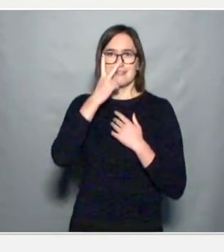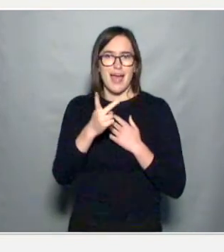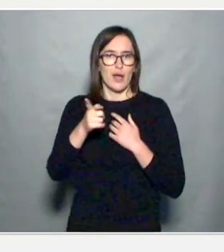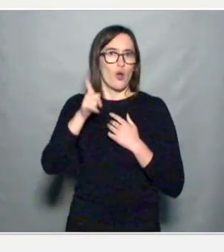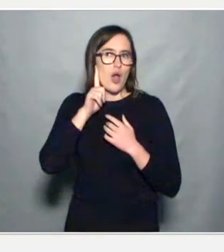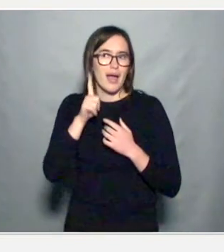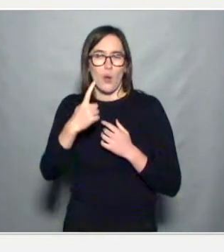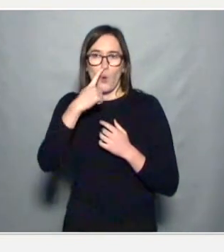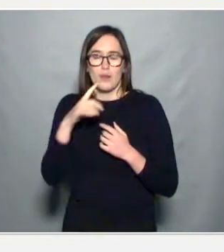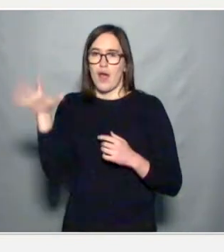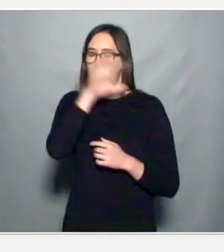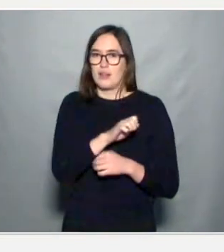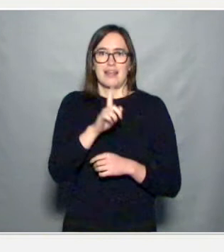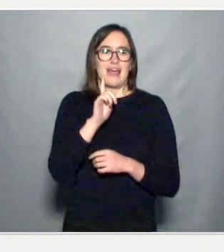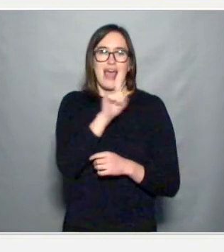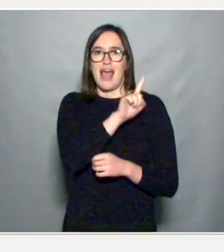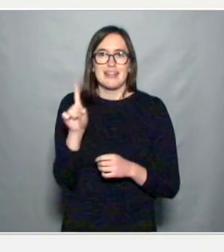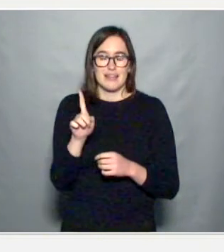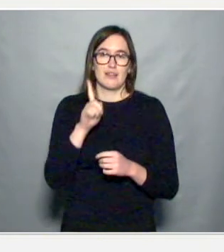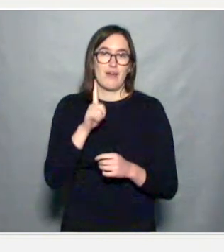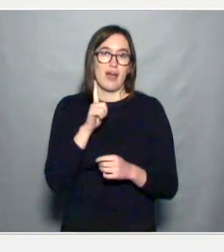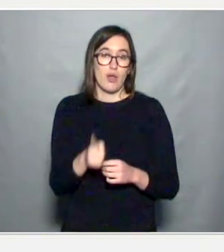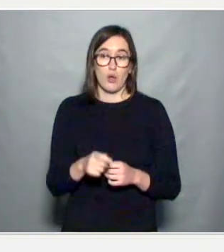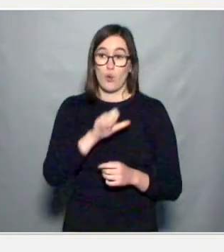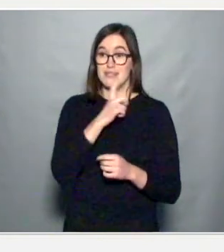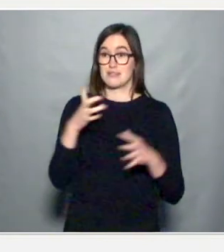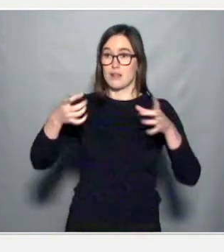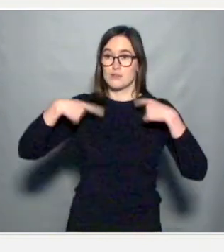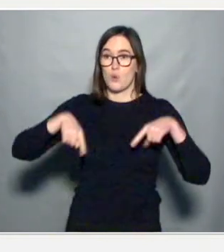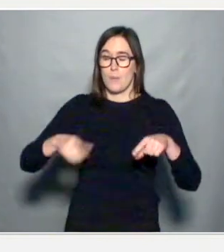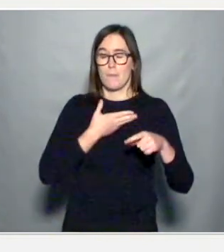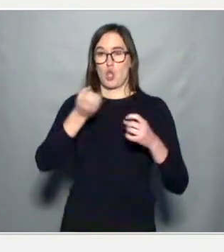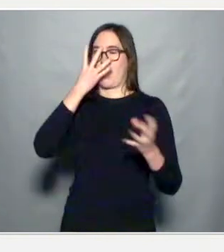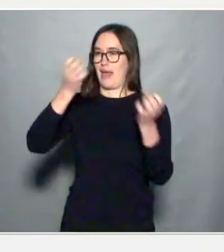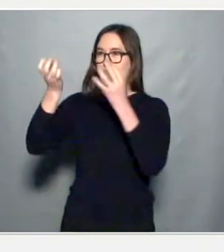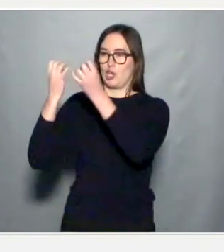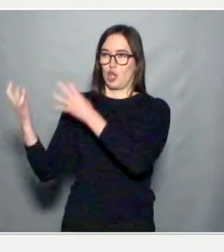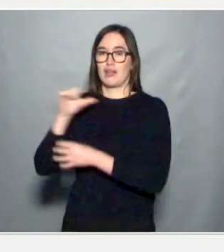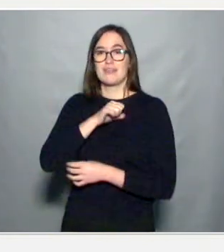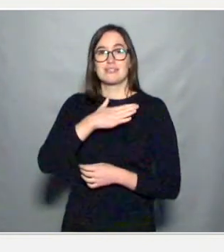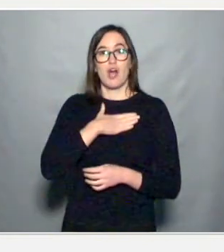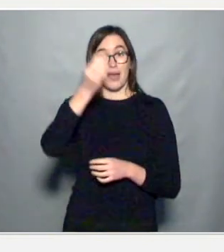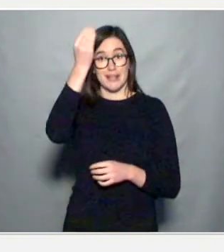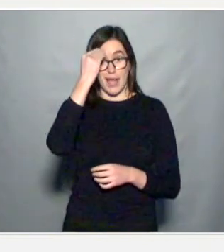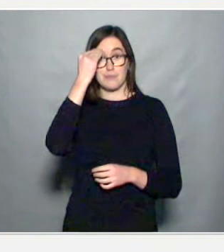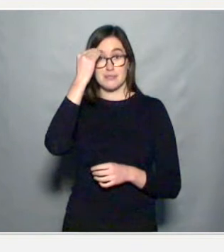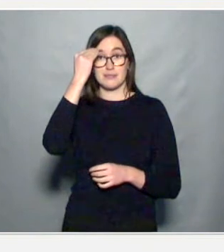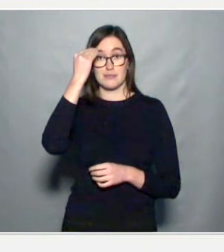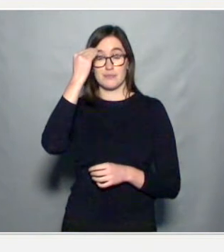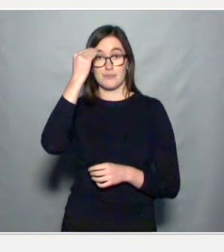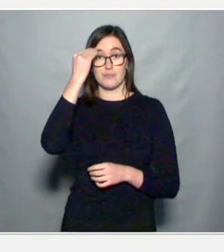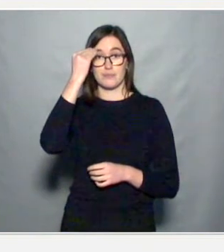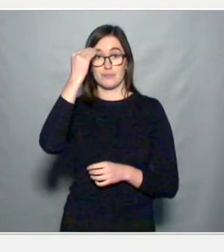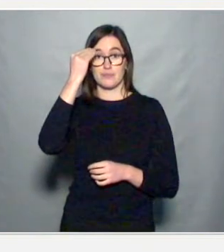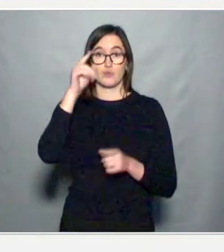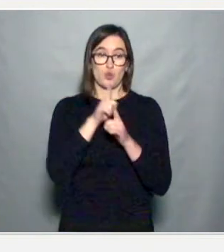hela tiden varje dag. Och om man sitter i ett klassrum som kryllar av intryck och så har man en keps på sig, med